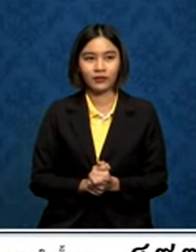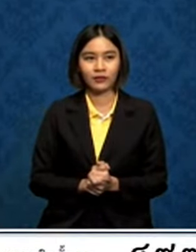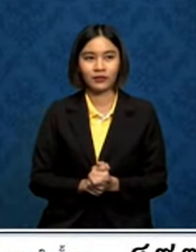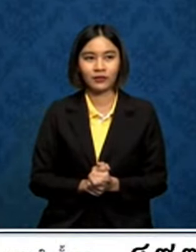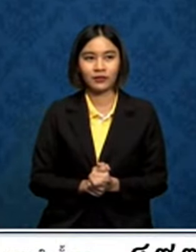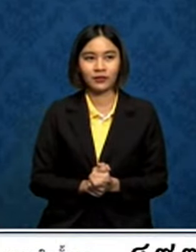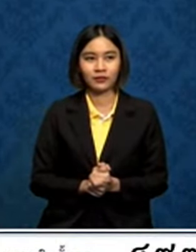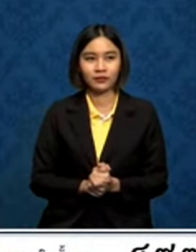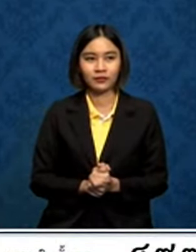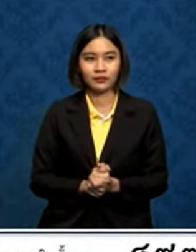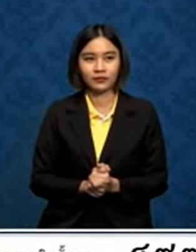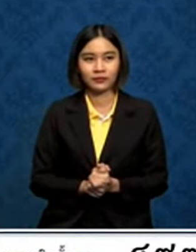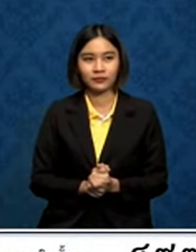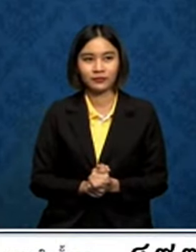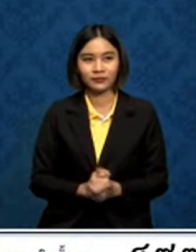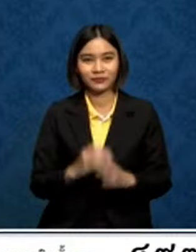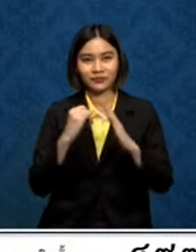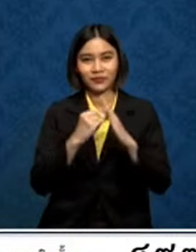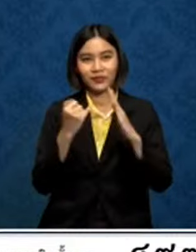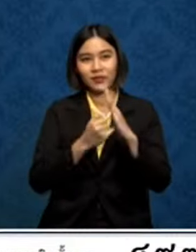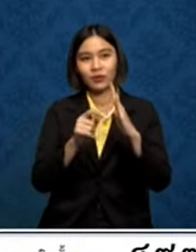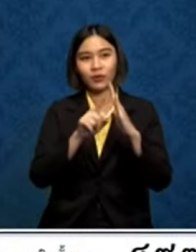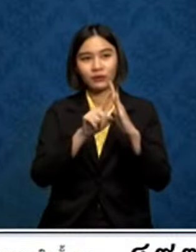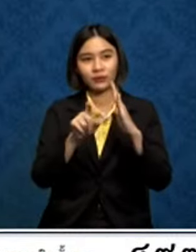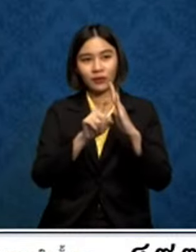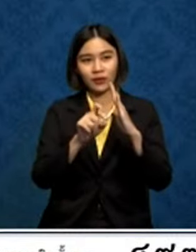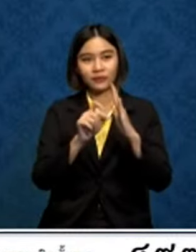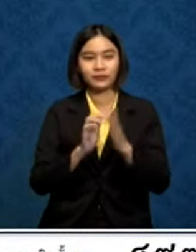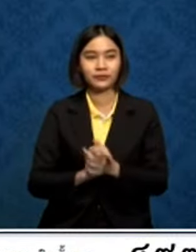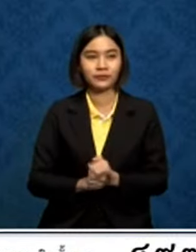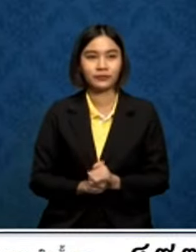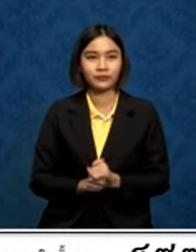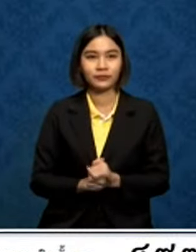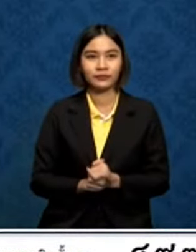จังหวัด 1001 ครับ